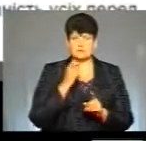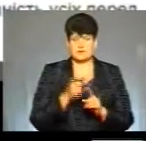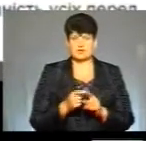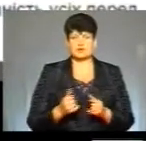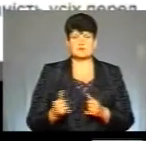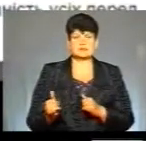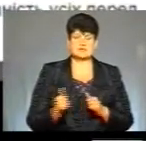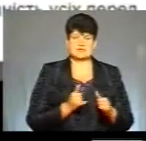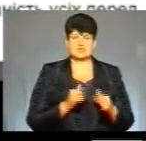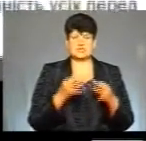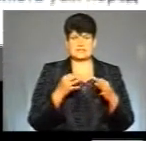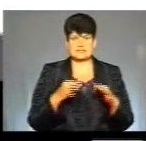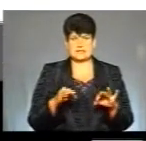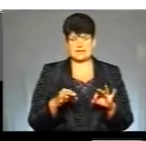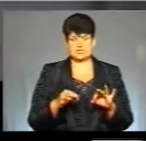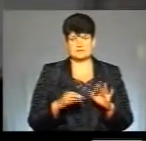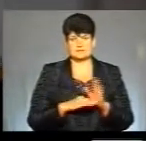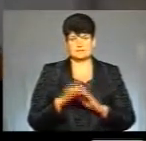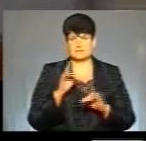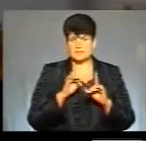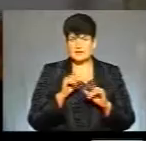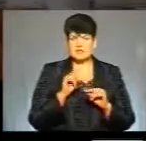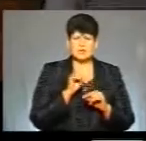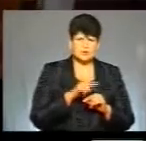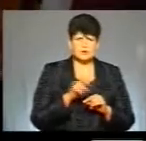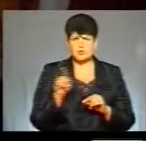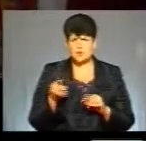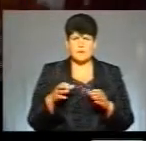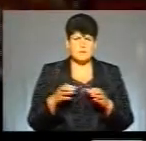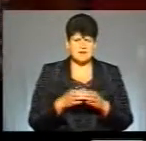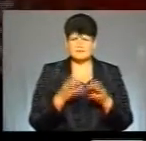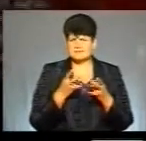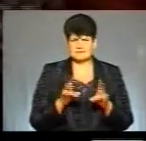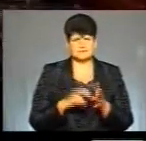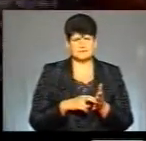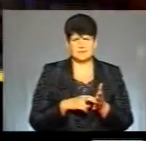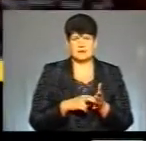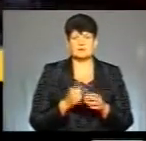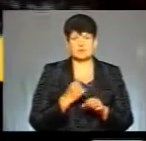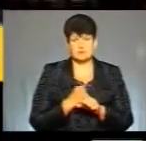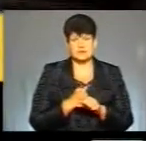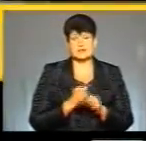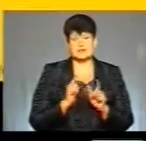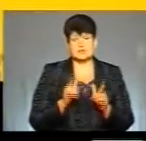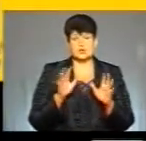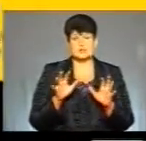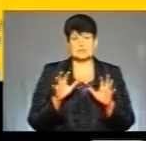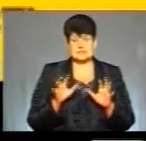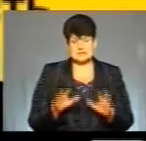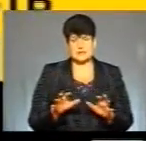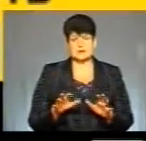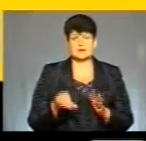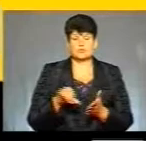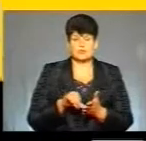забезпечити незалежність парламенту. І додав, що ні йому, ні його партії нічого боятися, ми діяли в рамках закону, і мета нашого перебування у Верховній